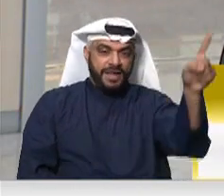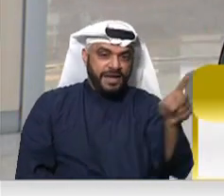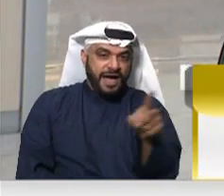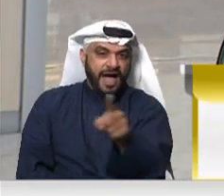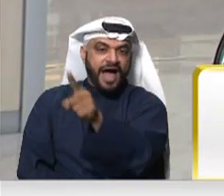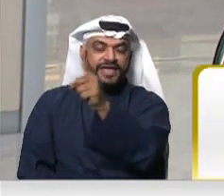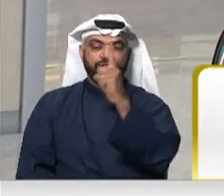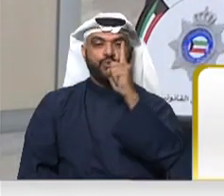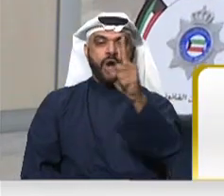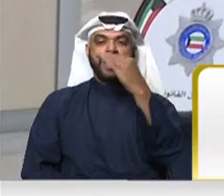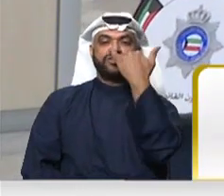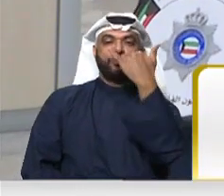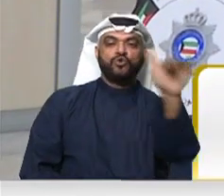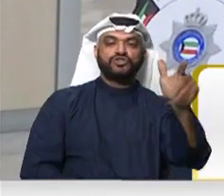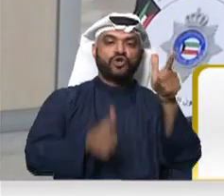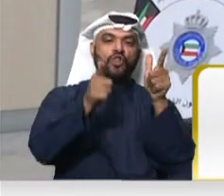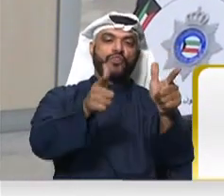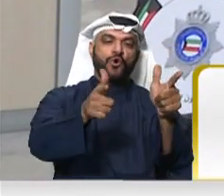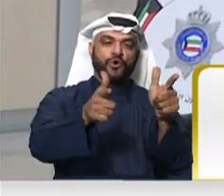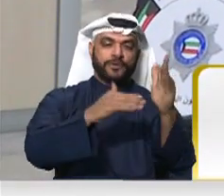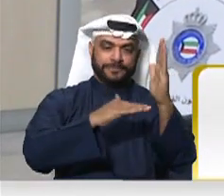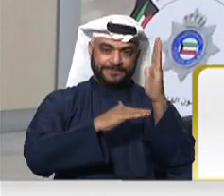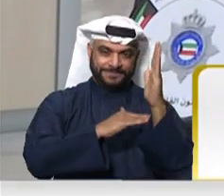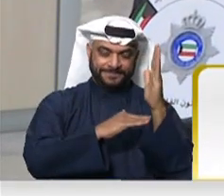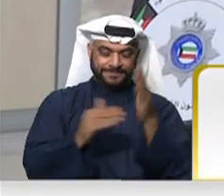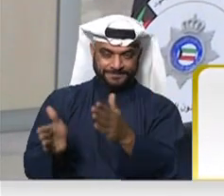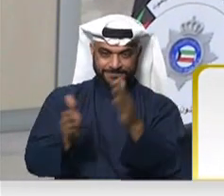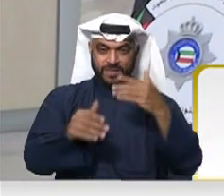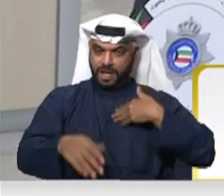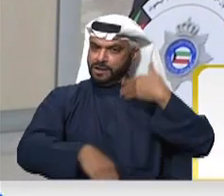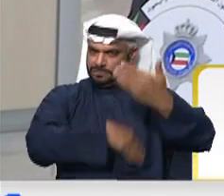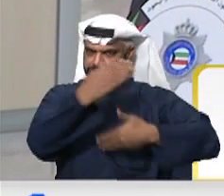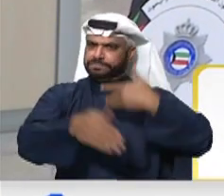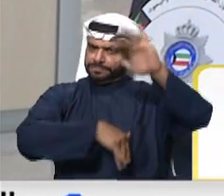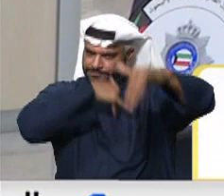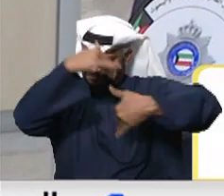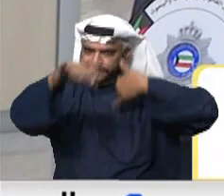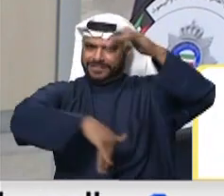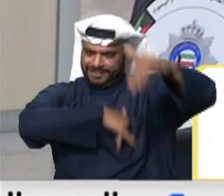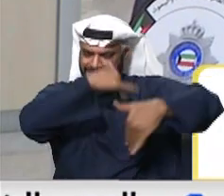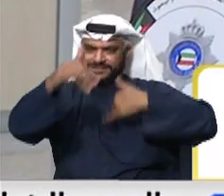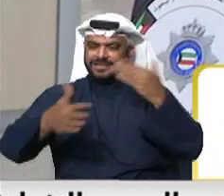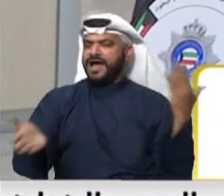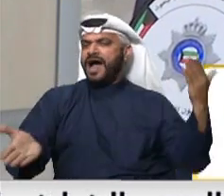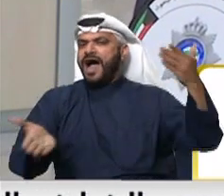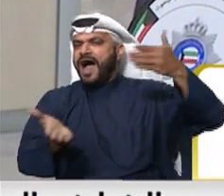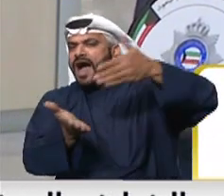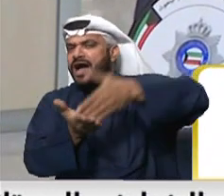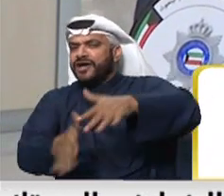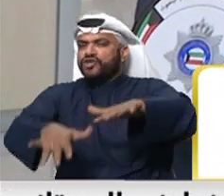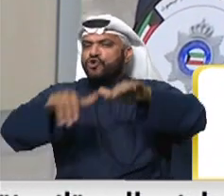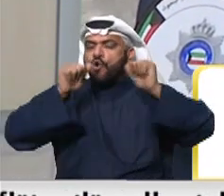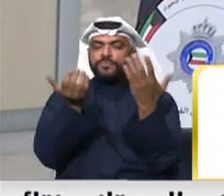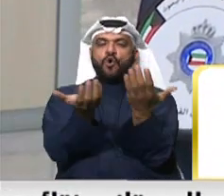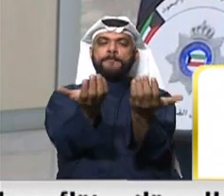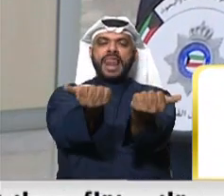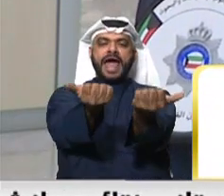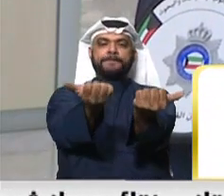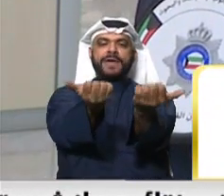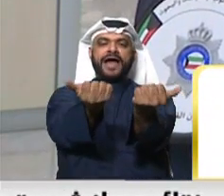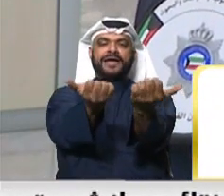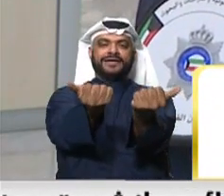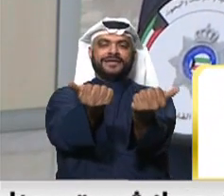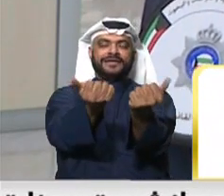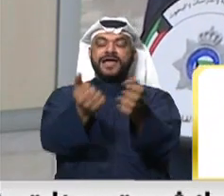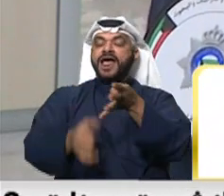والنصف ظهرا وتستمر اداره شون الانتخابات ان شاء الله في استقبال طلبات المرشحين حتى يوم الاربعاء تاريخ